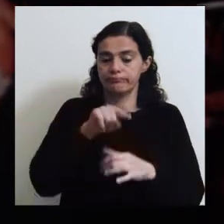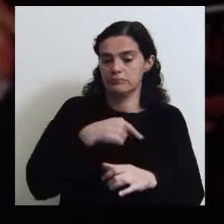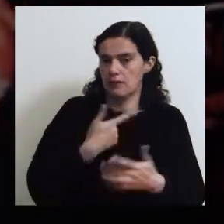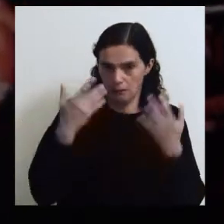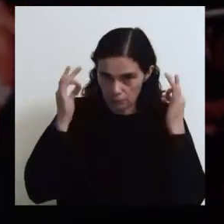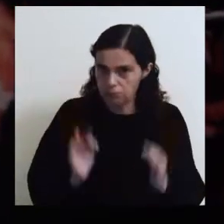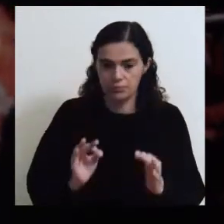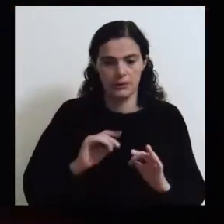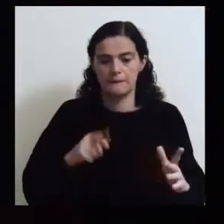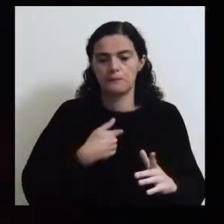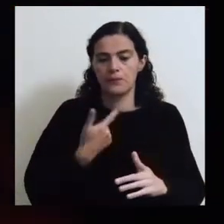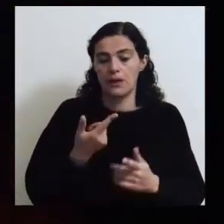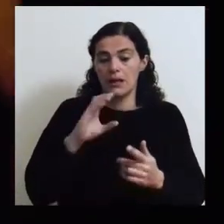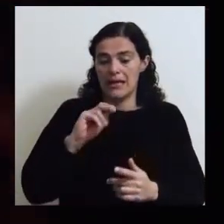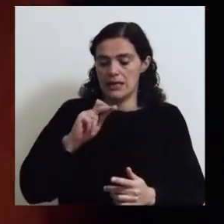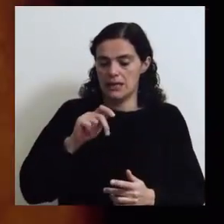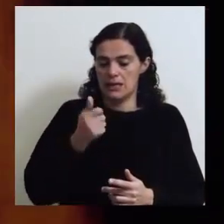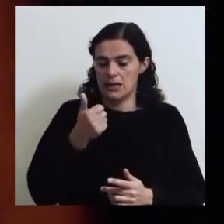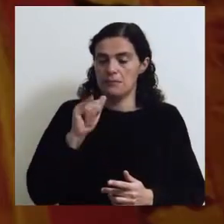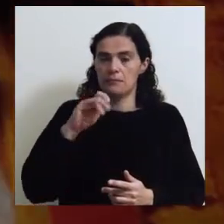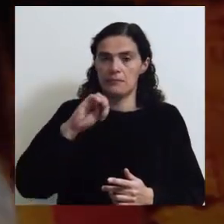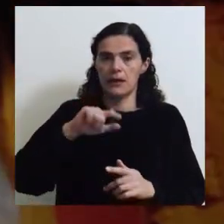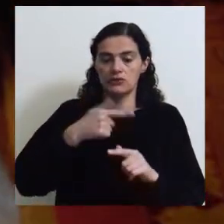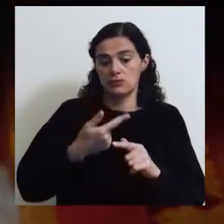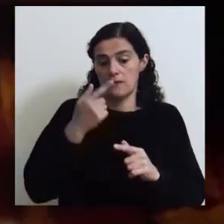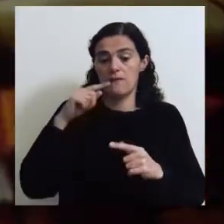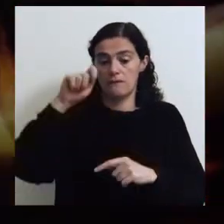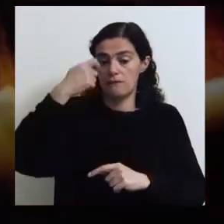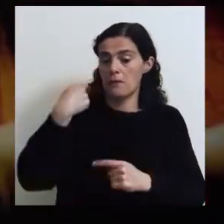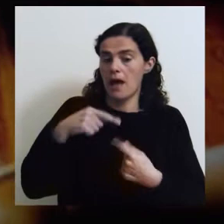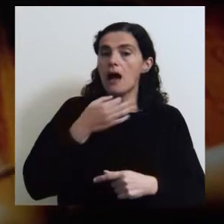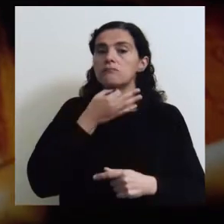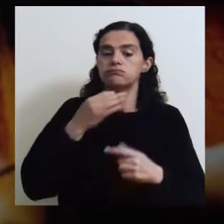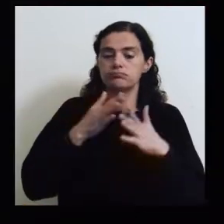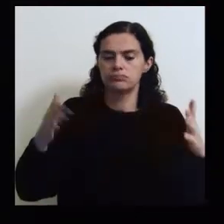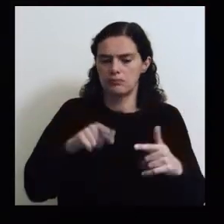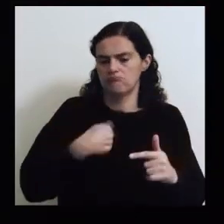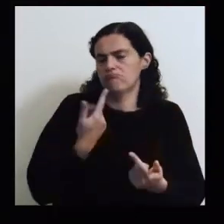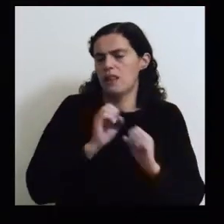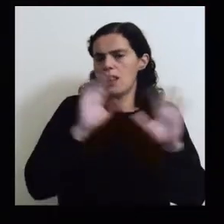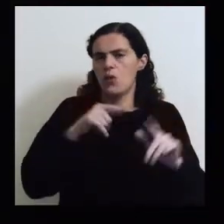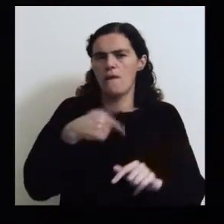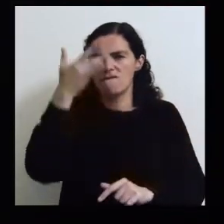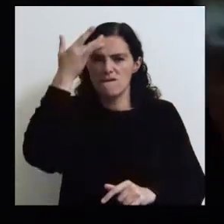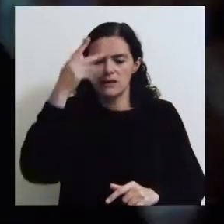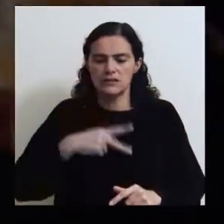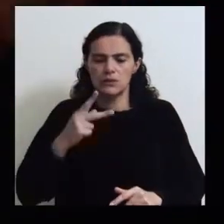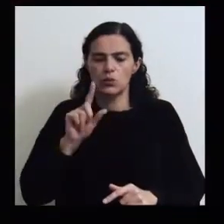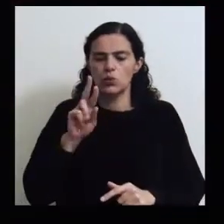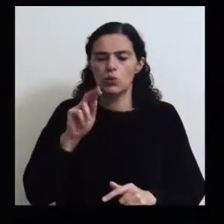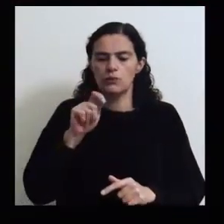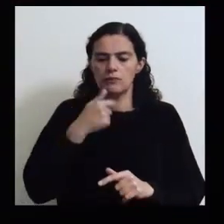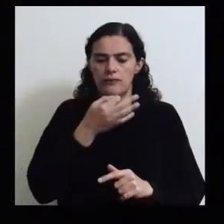connexion indéniable. Les Cannibales est un film opéra et évidemment c'était très facile pour Klug de